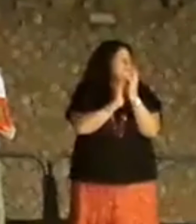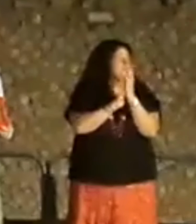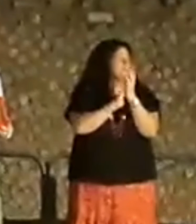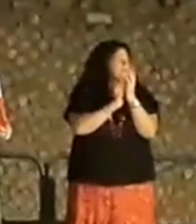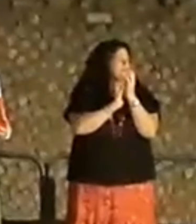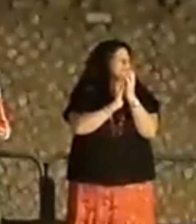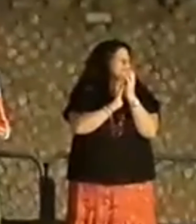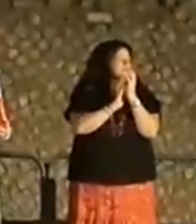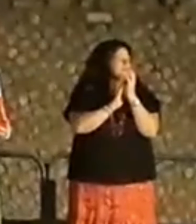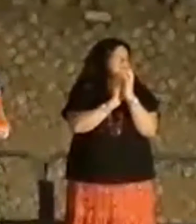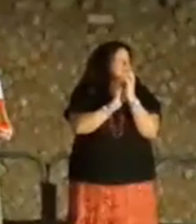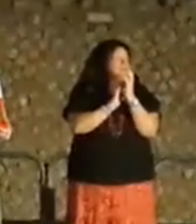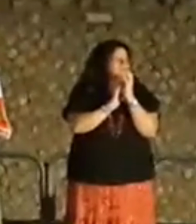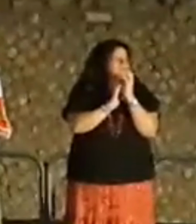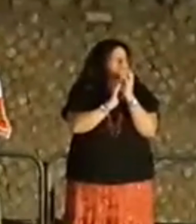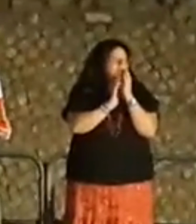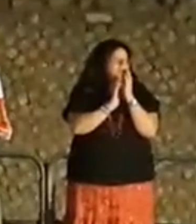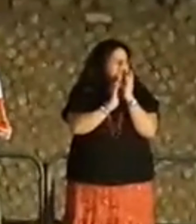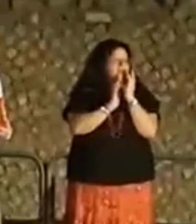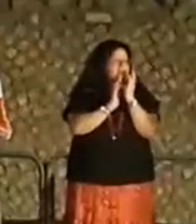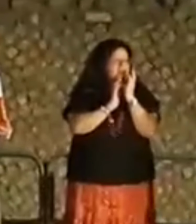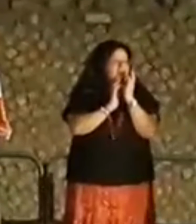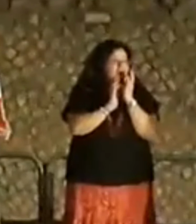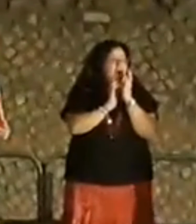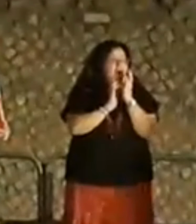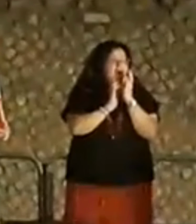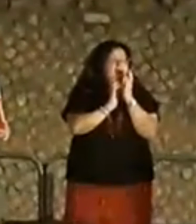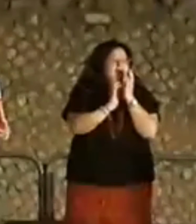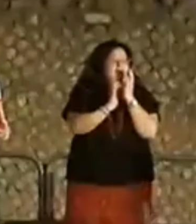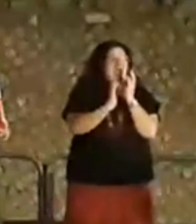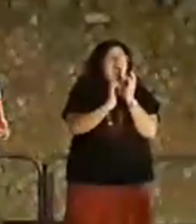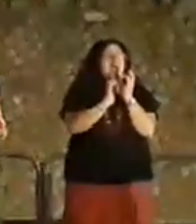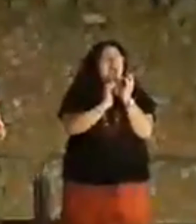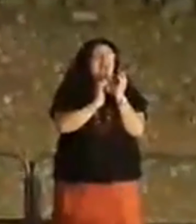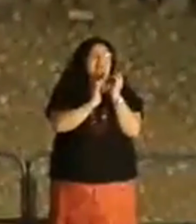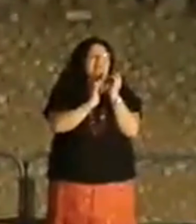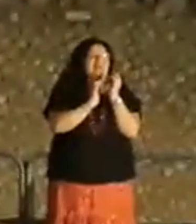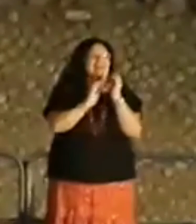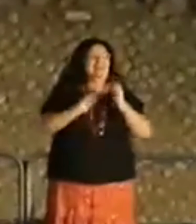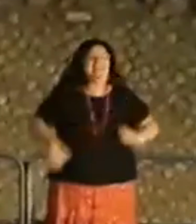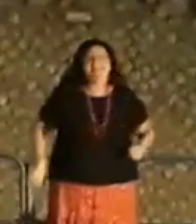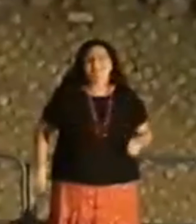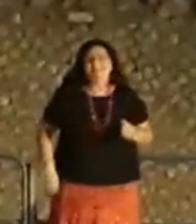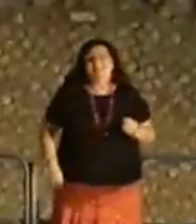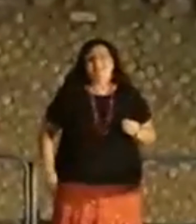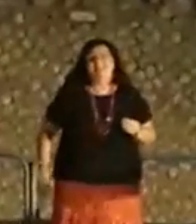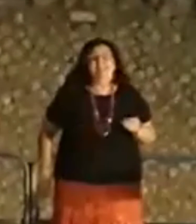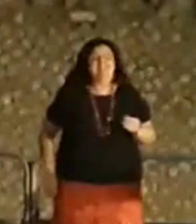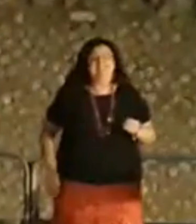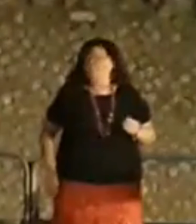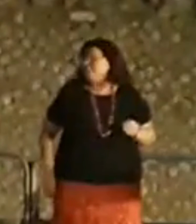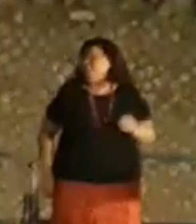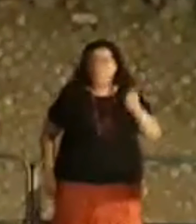Che cosa fai? Piangi? Non ha pianto neanche al matrimonio, ci sono riusciti. Sì. Al matrimonio era algida, me lo ricordo. Dai,